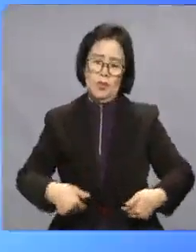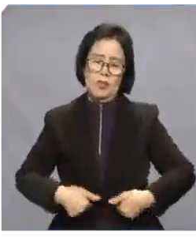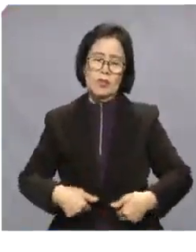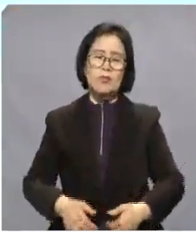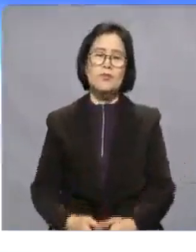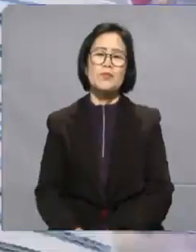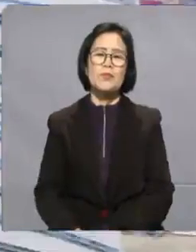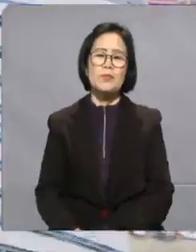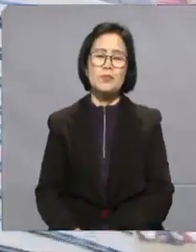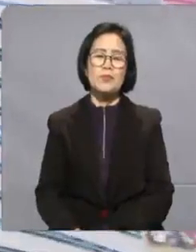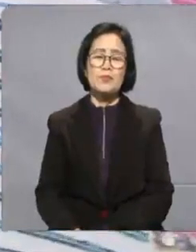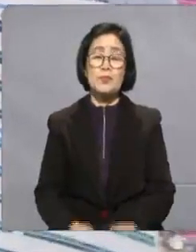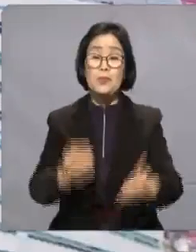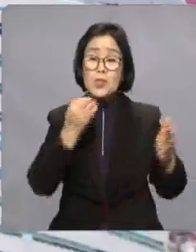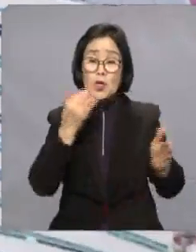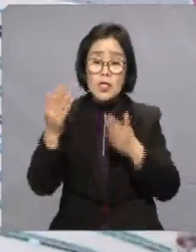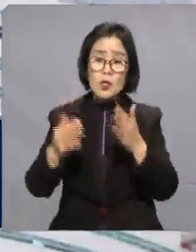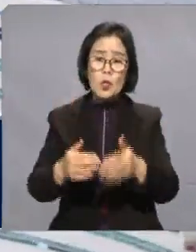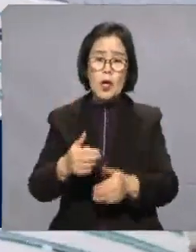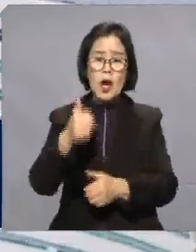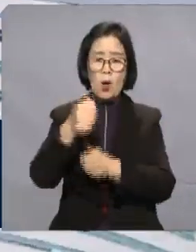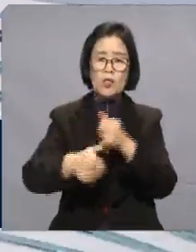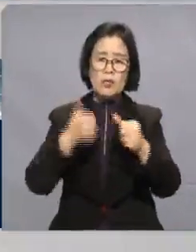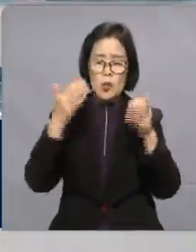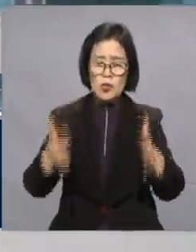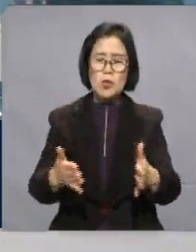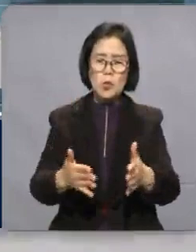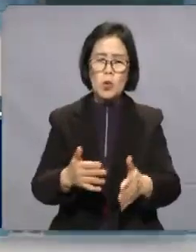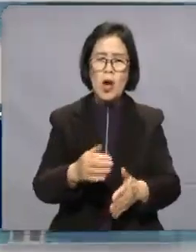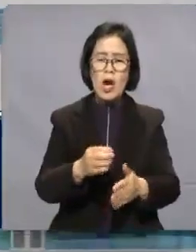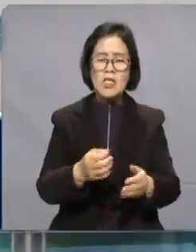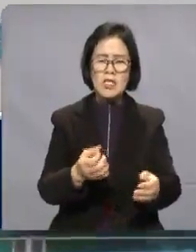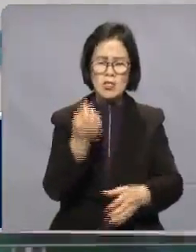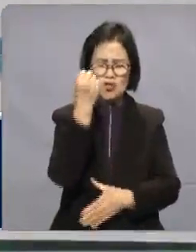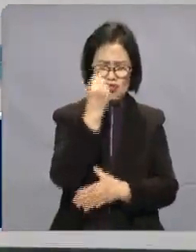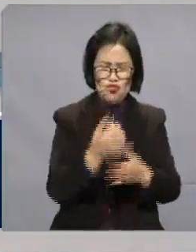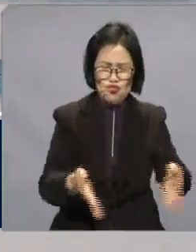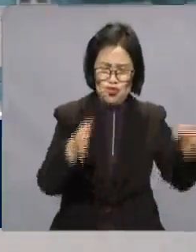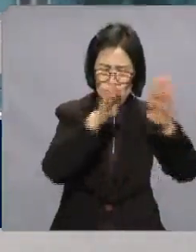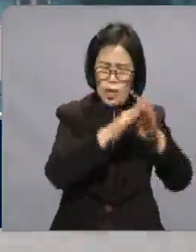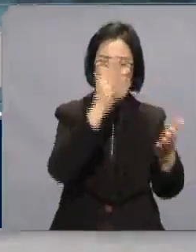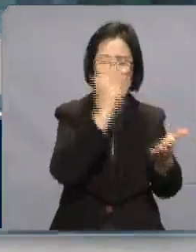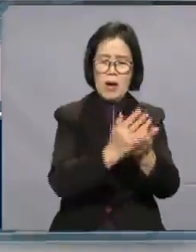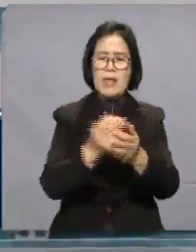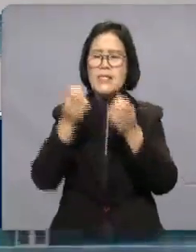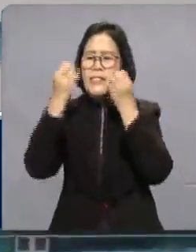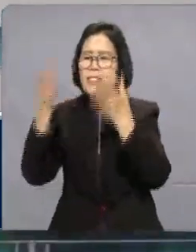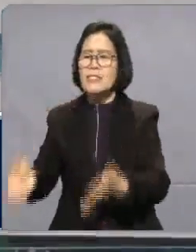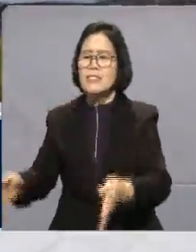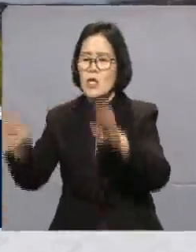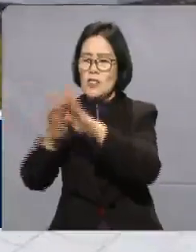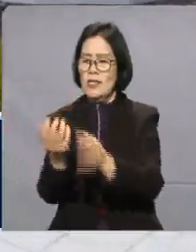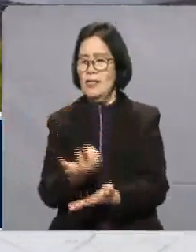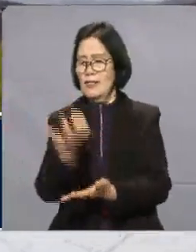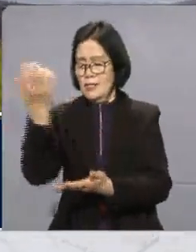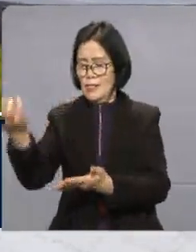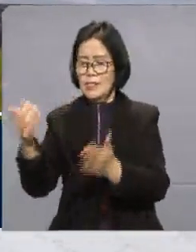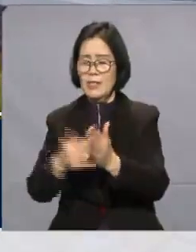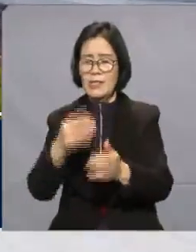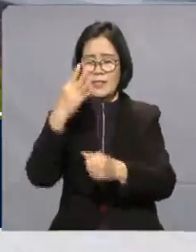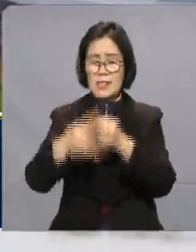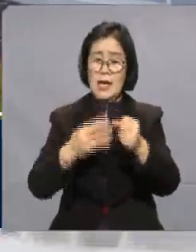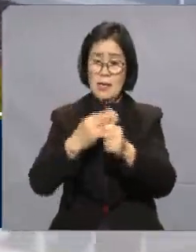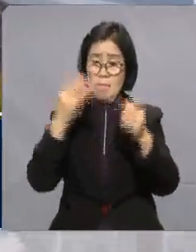여전합니다. 경기도가 55년 동안의 팔달산 시대를 끝내고 광교 신청사로 이주했습니다. 4년여